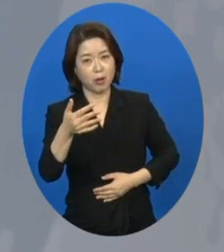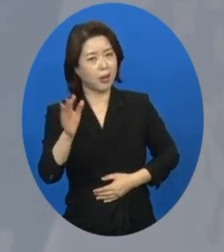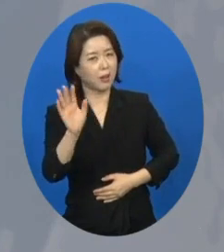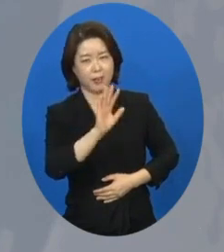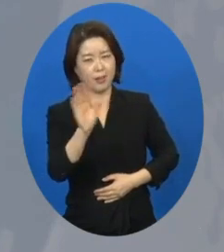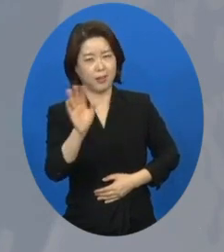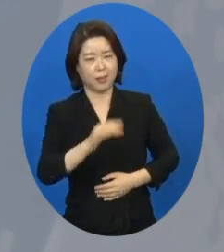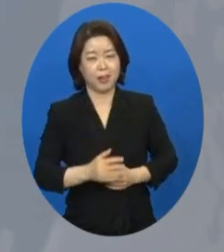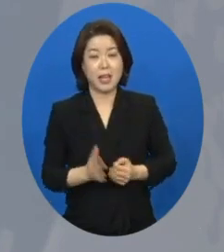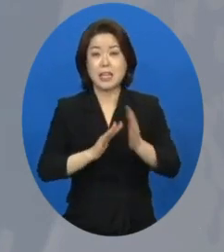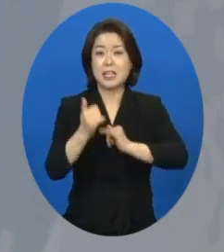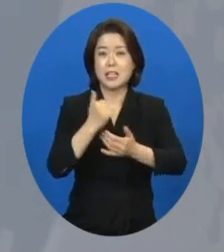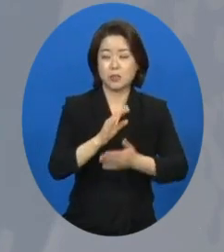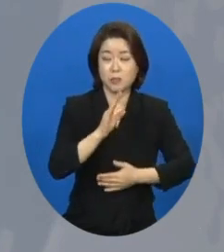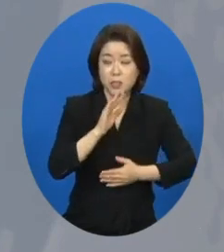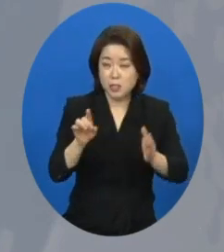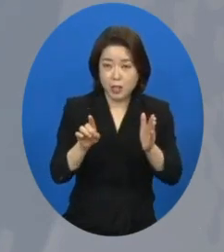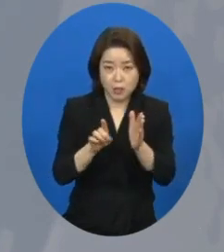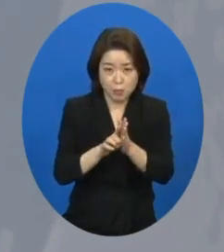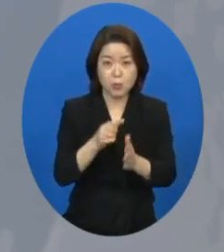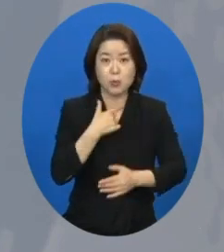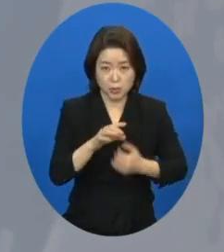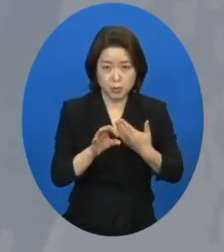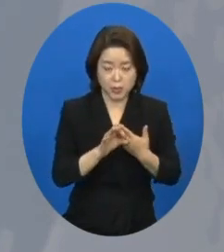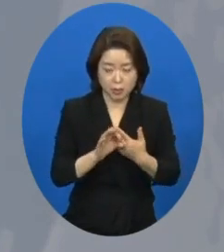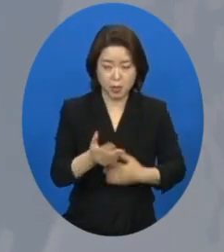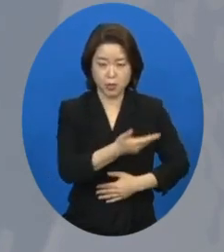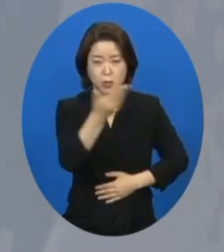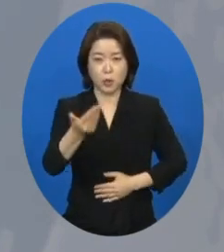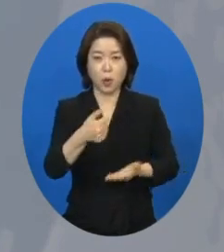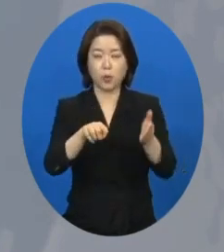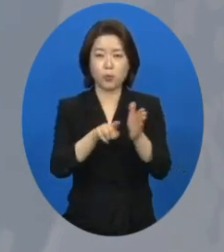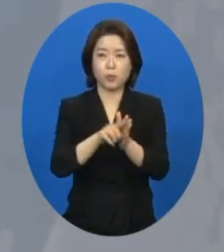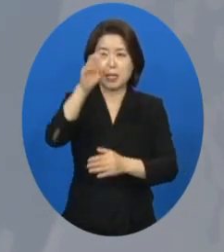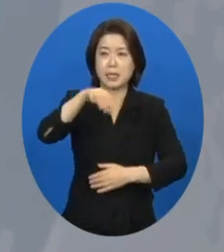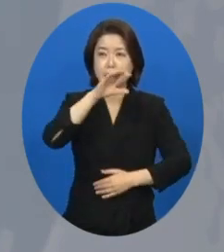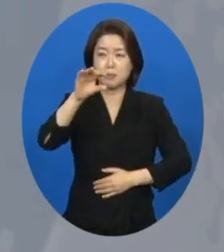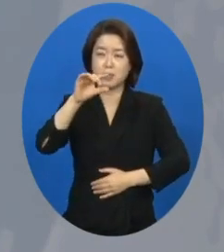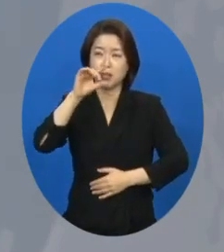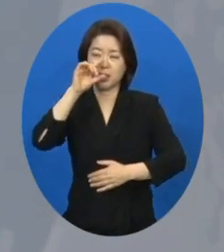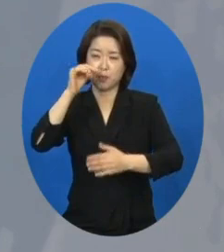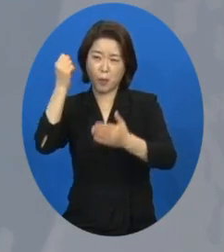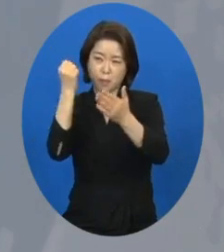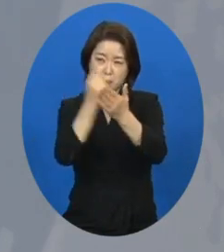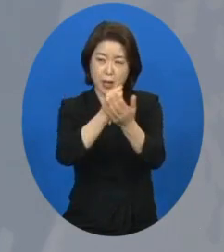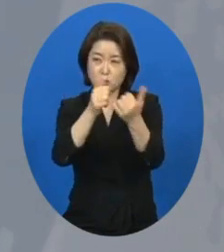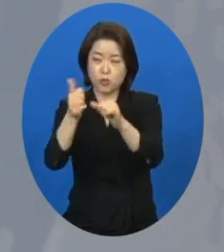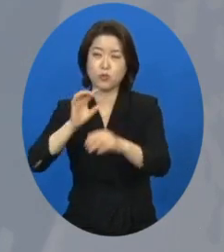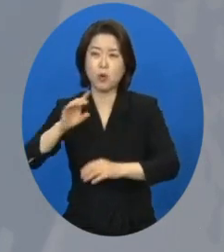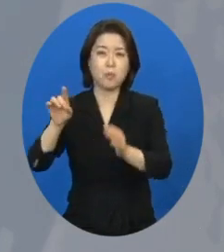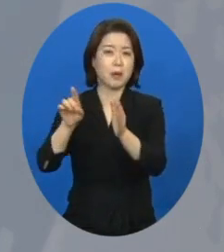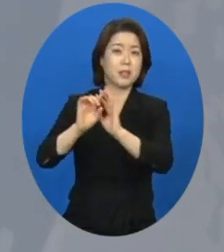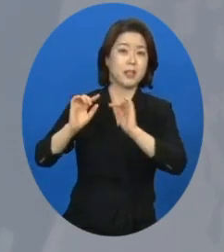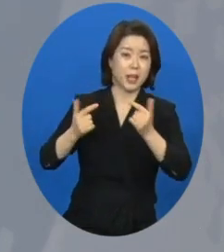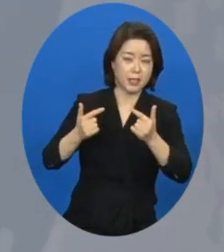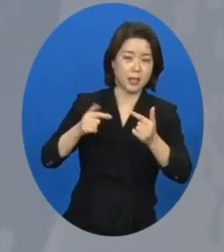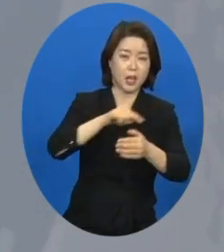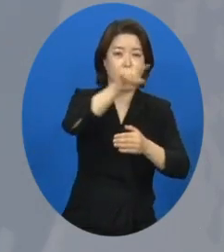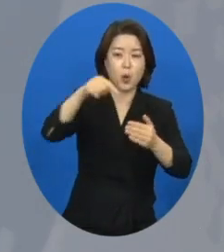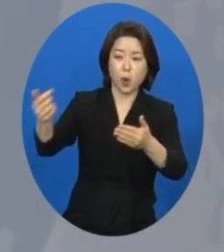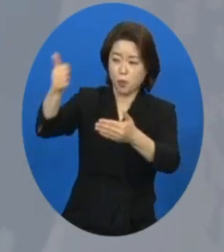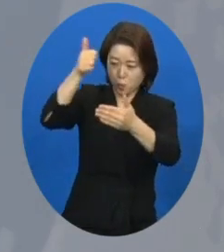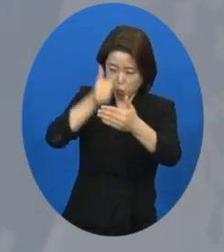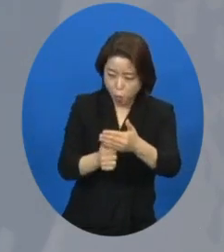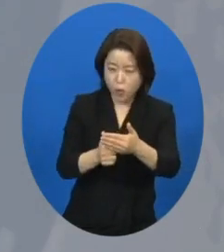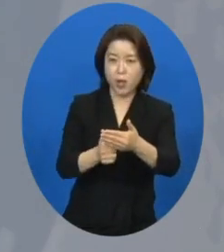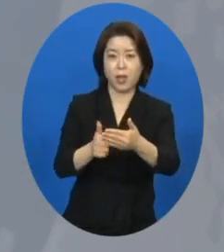정말 믿으실 거면 예수님께서 여러분 위에 십자가에 죽으신 것만 믿는 게 아니고 여러분 안에 오신 것을